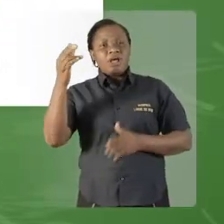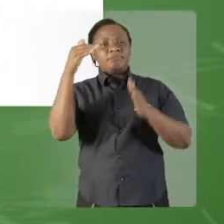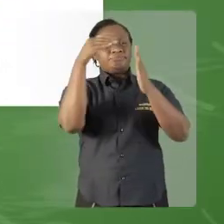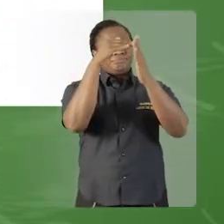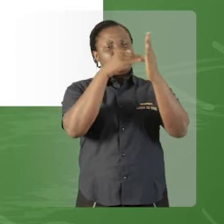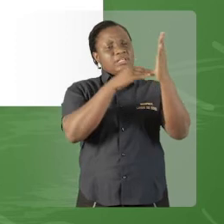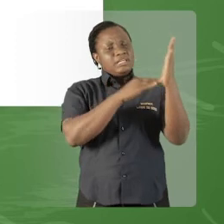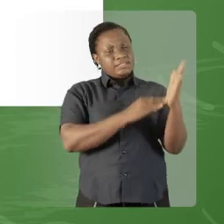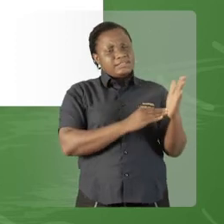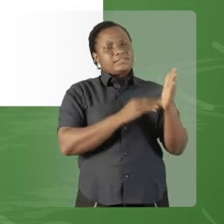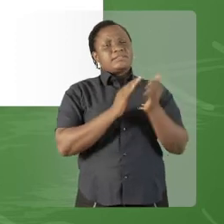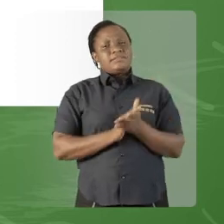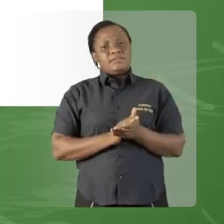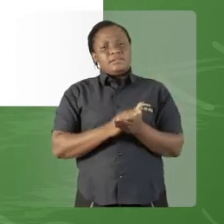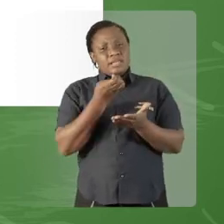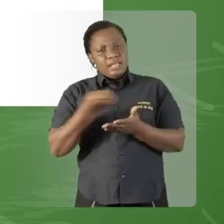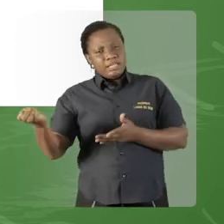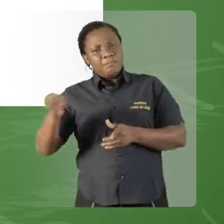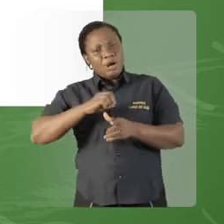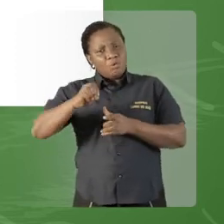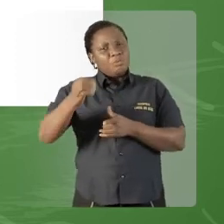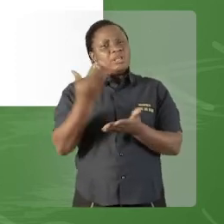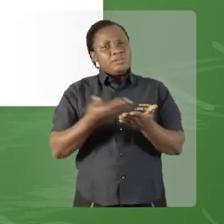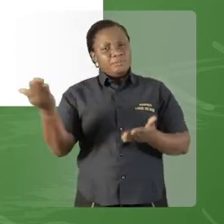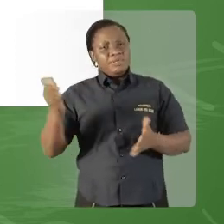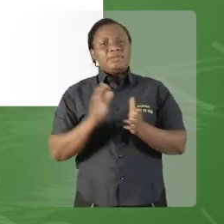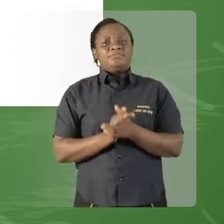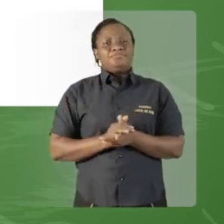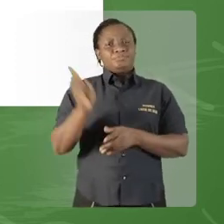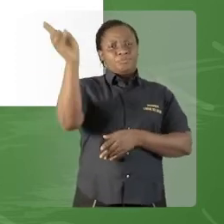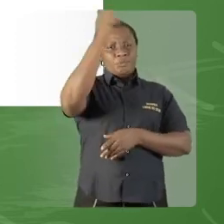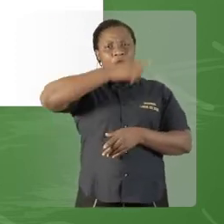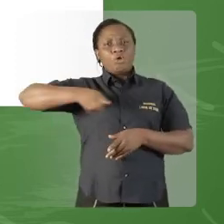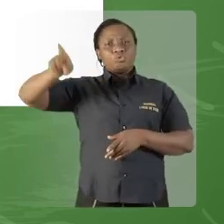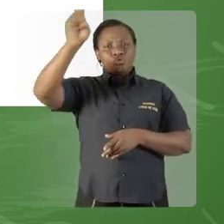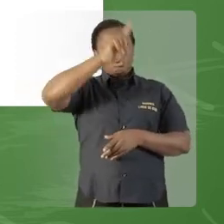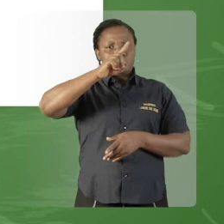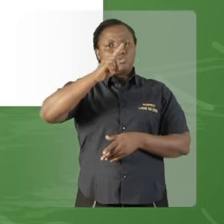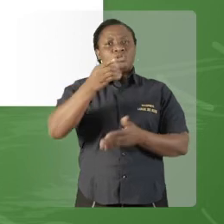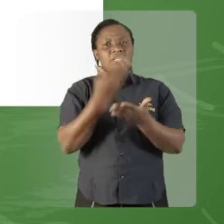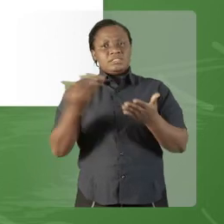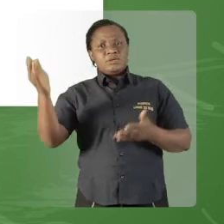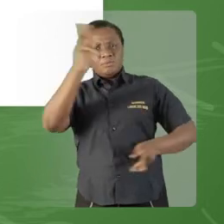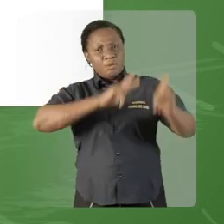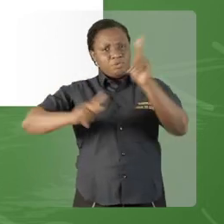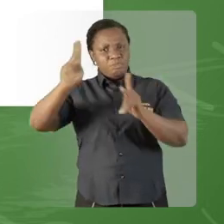Voici une liste d'équipements ou de biens. En tous les équipements publics.